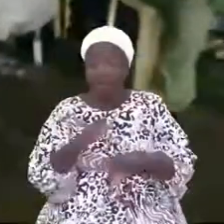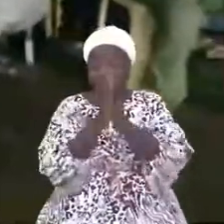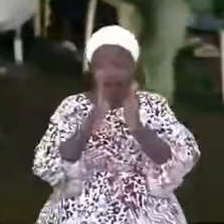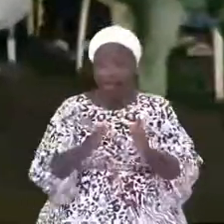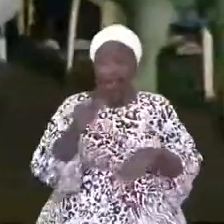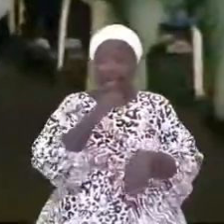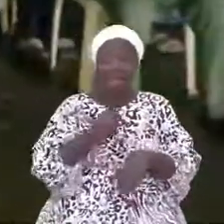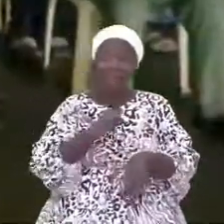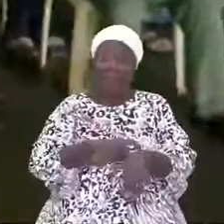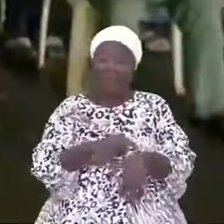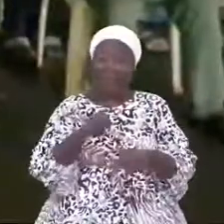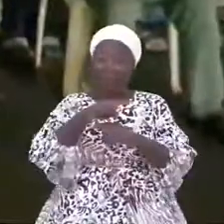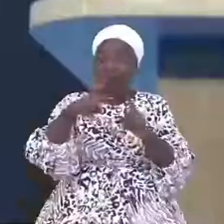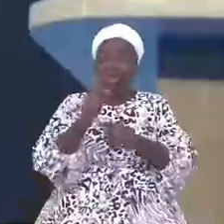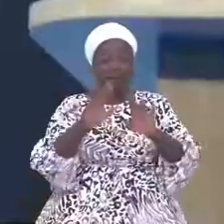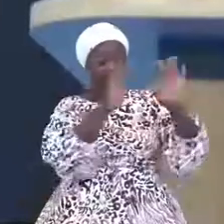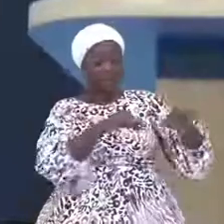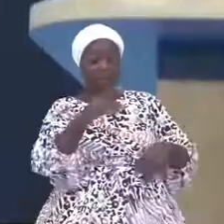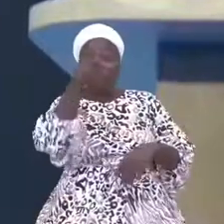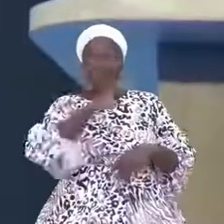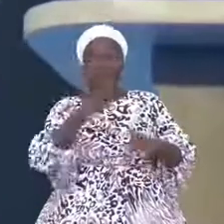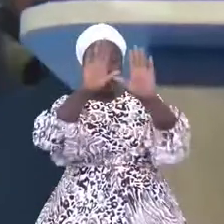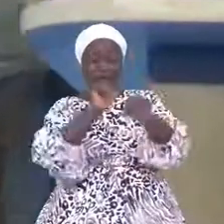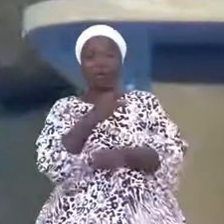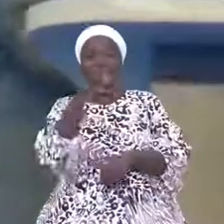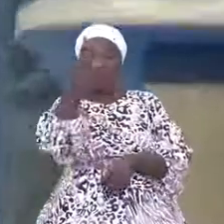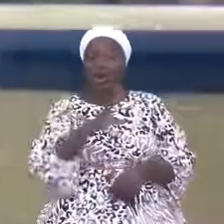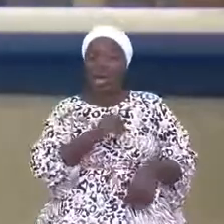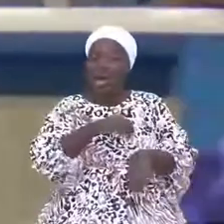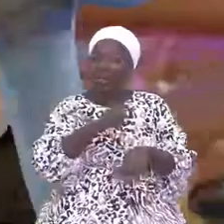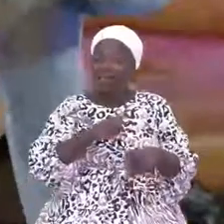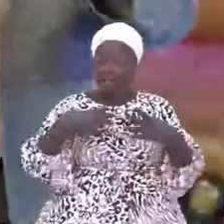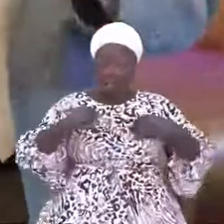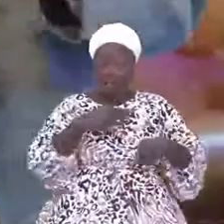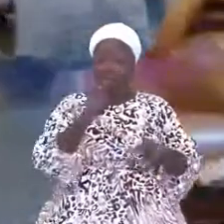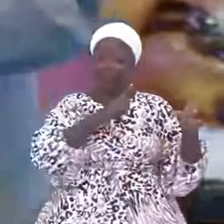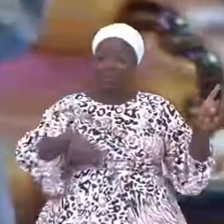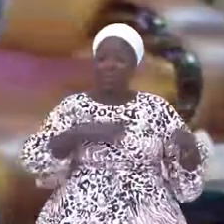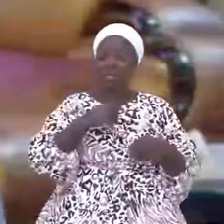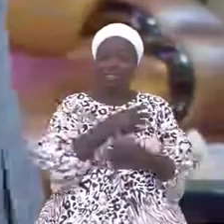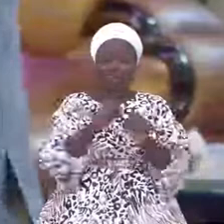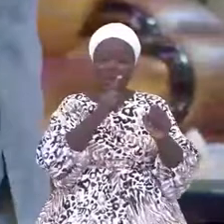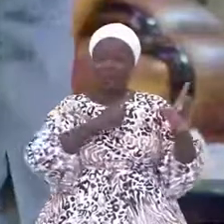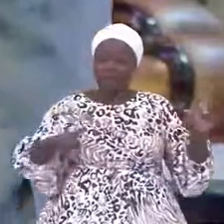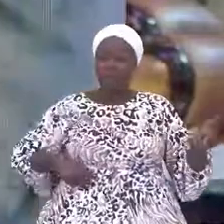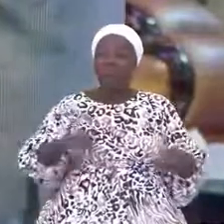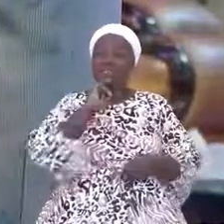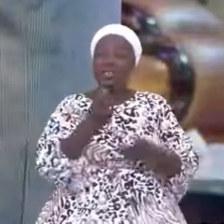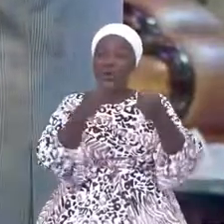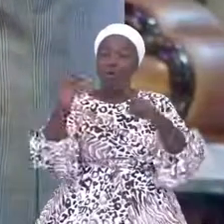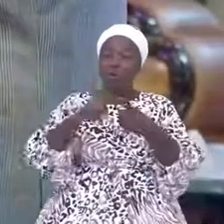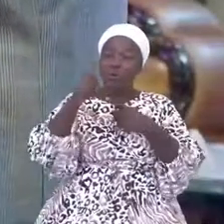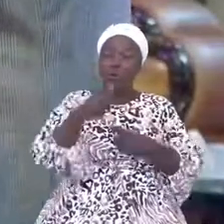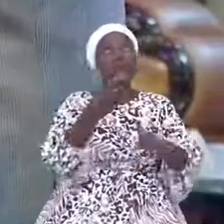Tu ne vas pas dormir au moment de la prière, au moment où la miséricorde de Dieu, le miracle de Dieu et la guérison